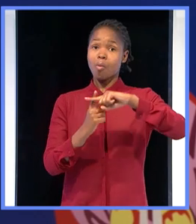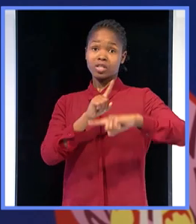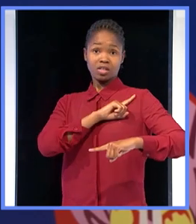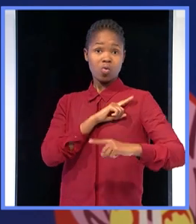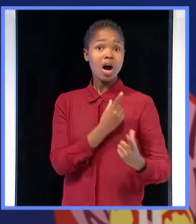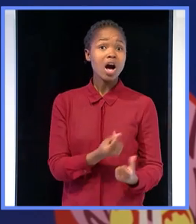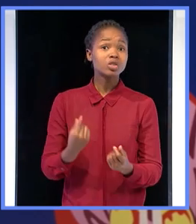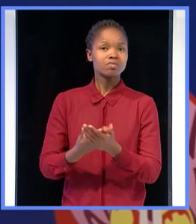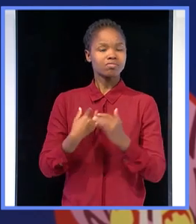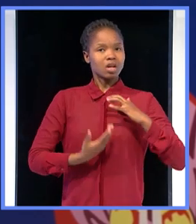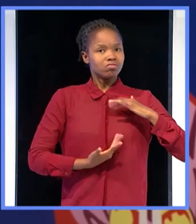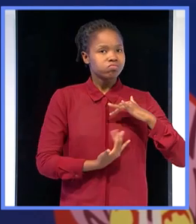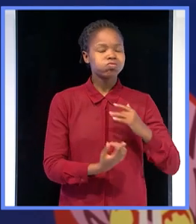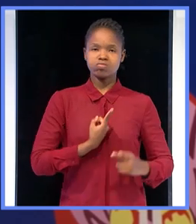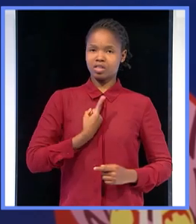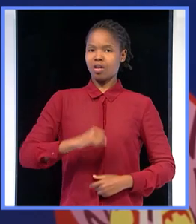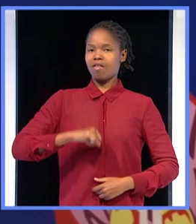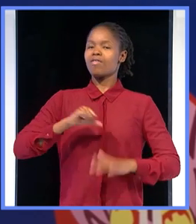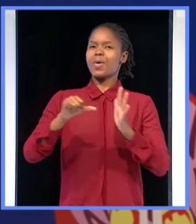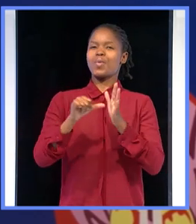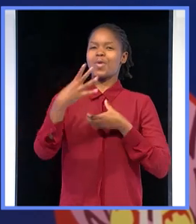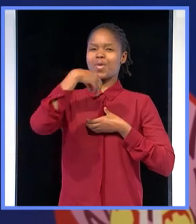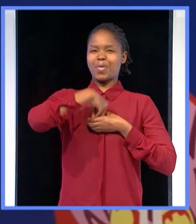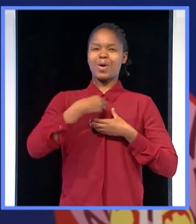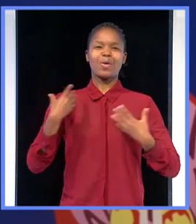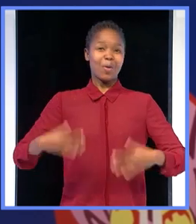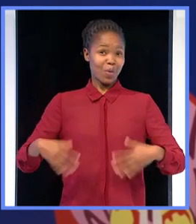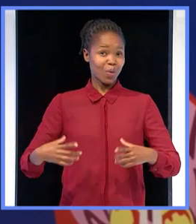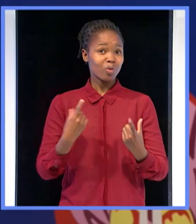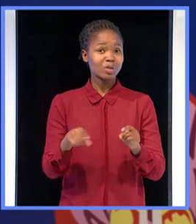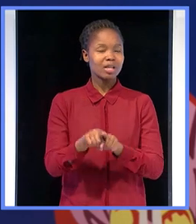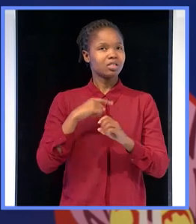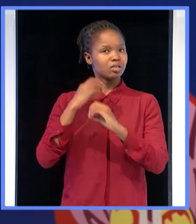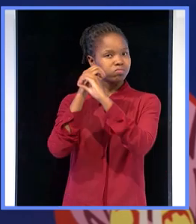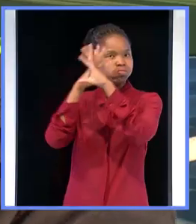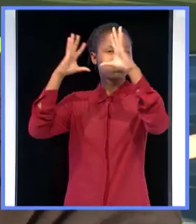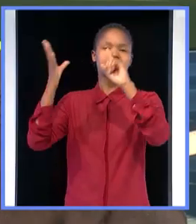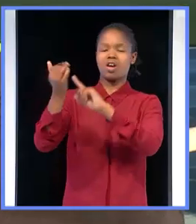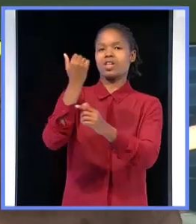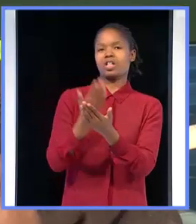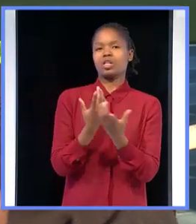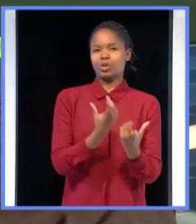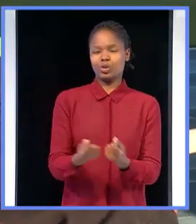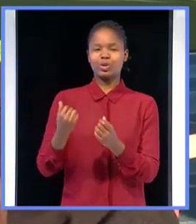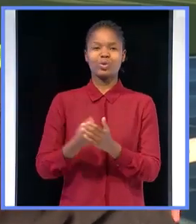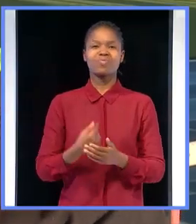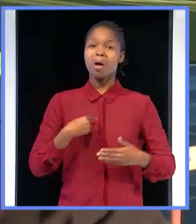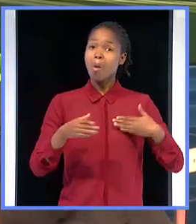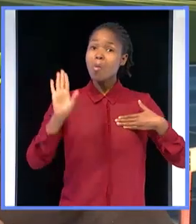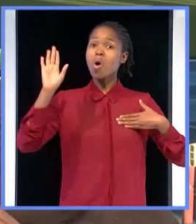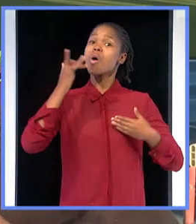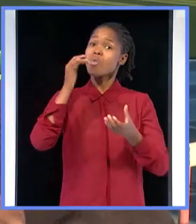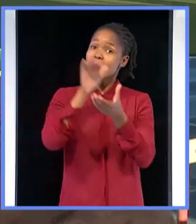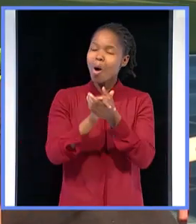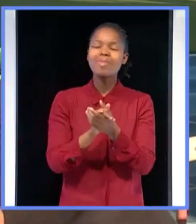dissipline van wow, ek het iets reg gekry wat baie mense net van droom te doen. I'm not promising much, but I